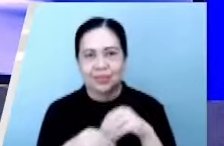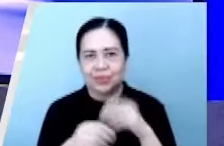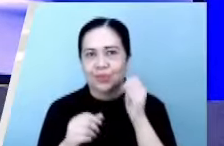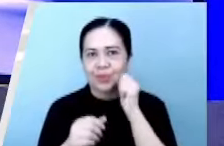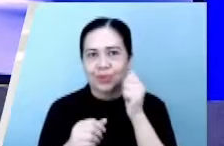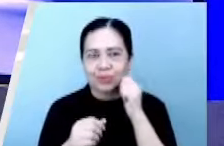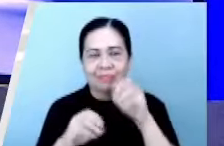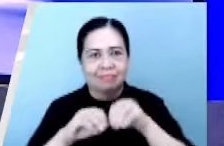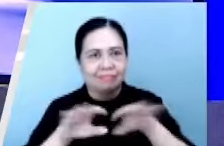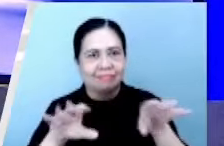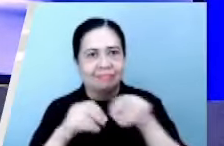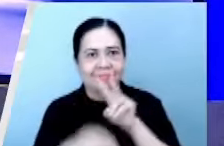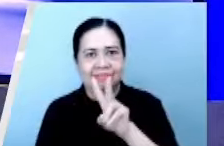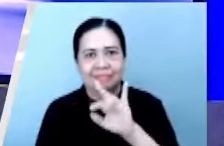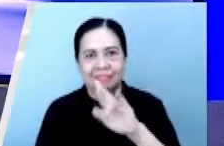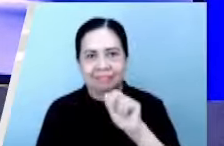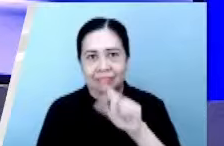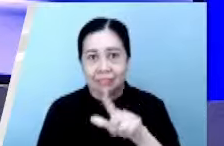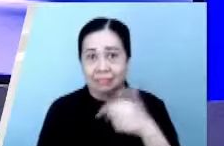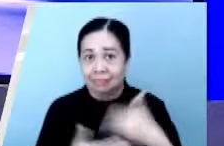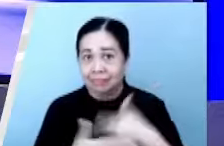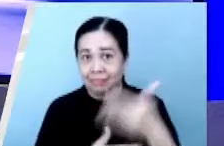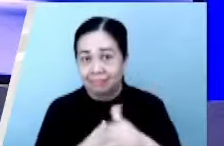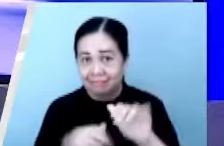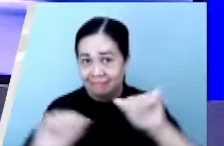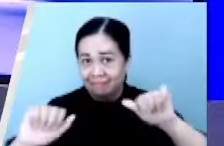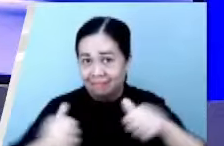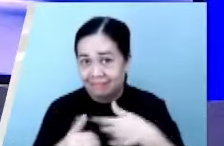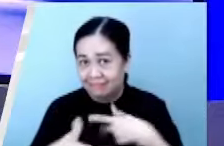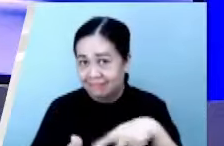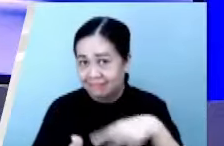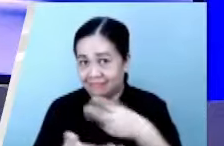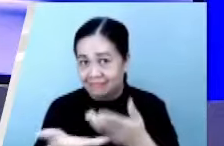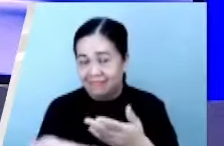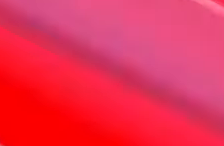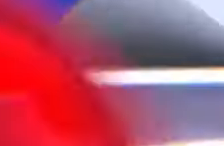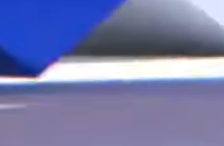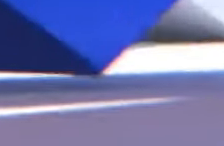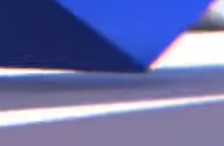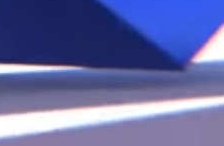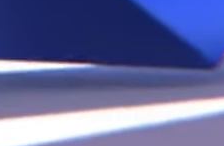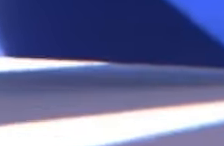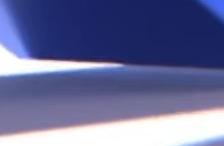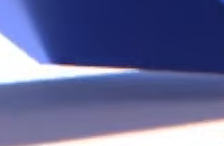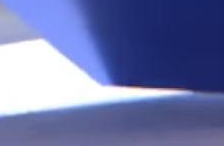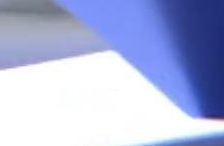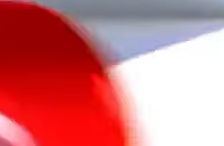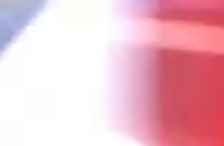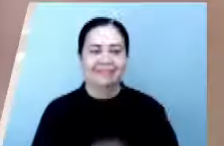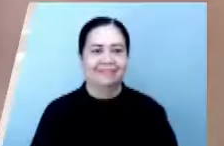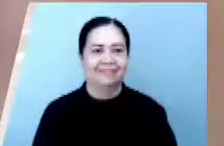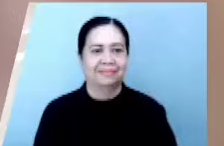nagba-viral. May kasunod na kaya siyang pa-challenge si Marian? Makichika kay Nelson Canlas.